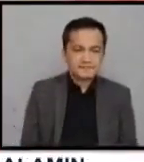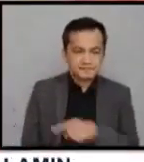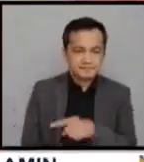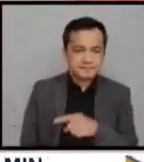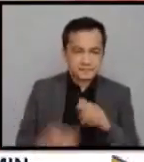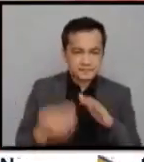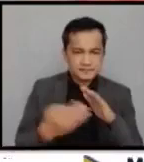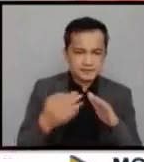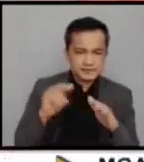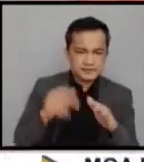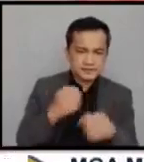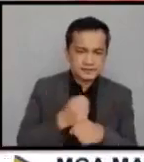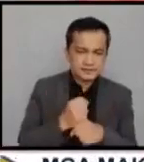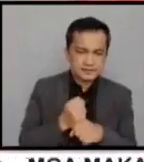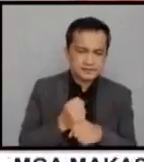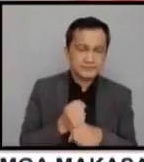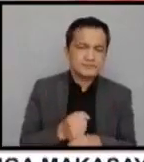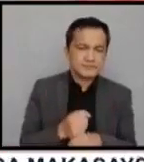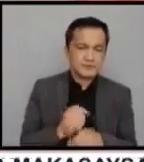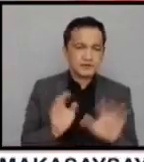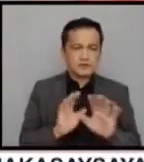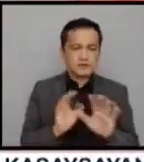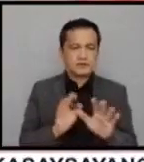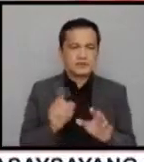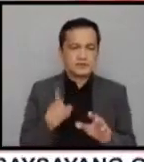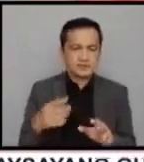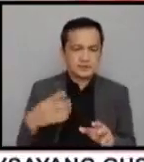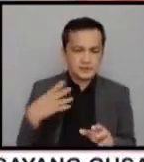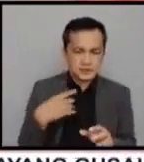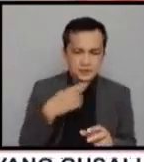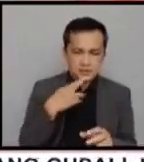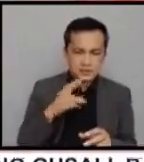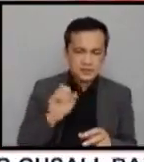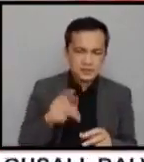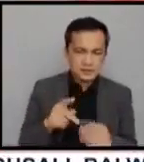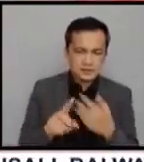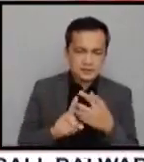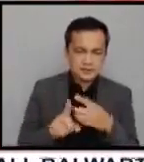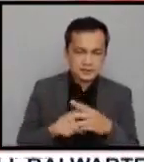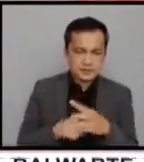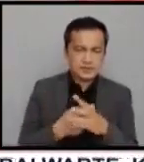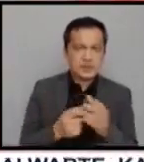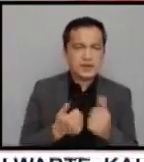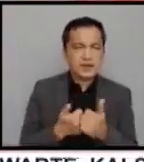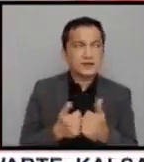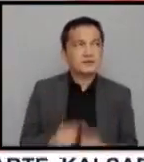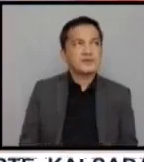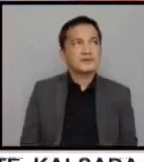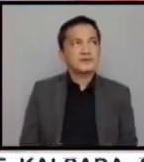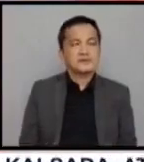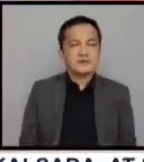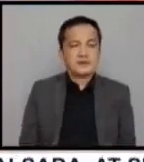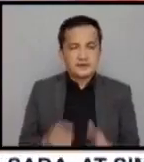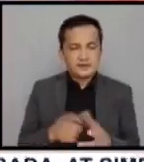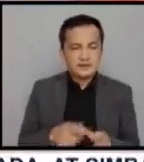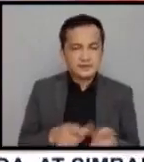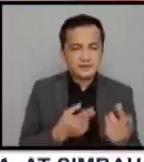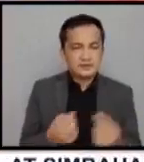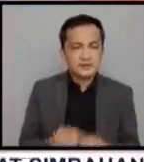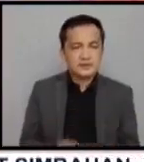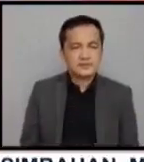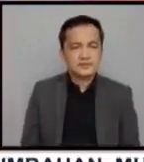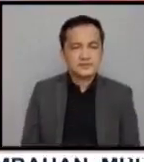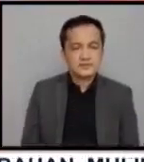nito. Okay, hindi na natin papaintay na ating mga RSP. Mag-umpisa na tayo. Paano ba ang mga, anong first step natin dito? So, yung first step, ayun,